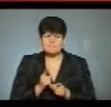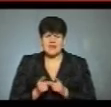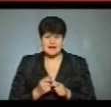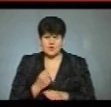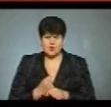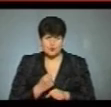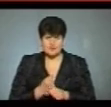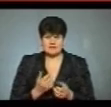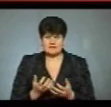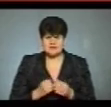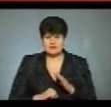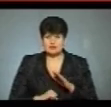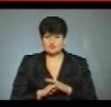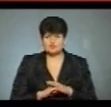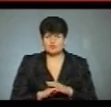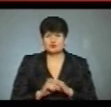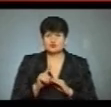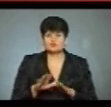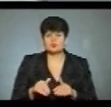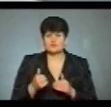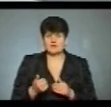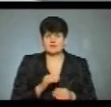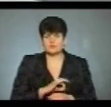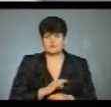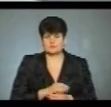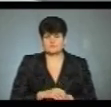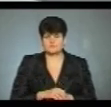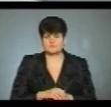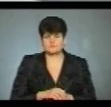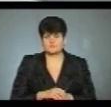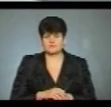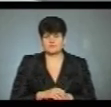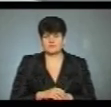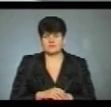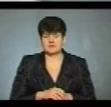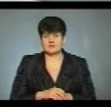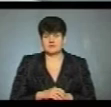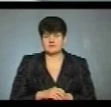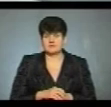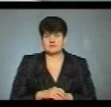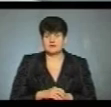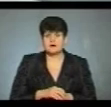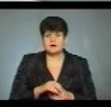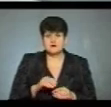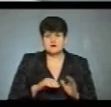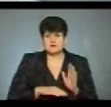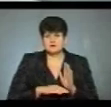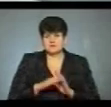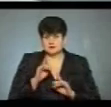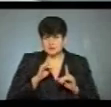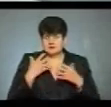за основу тоді той, що пропонували профспілки? Парламент попереднього скликання вже проголосував в першому